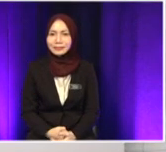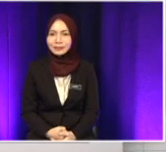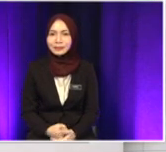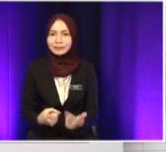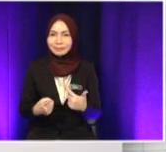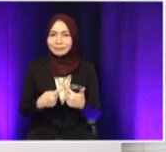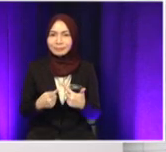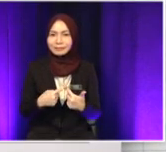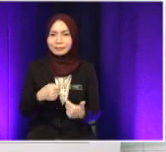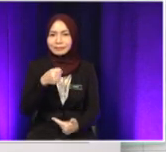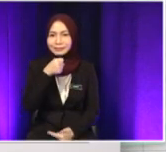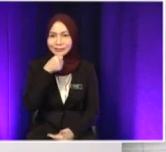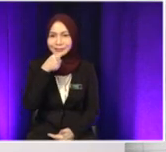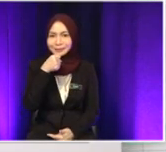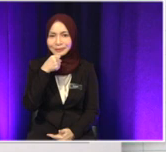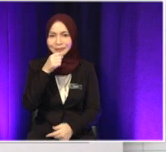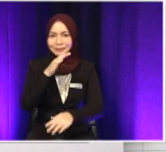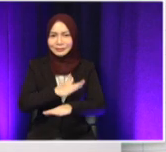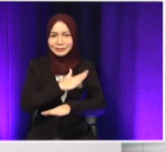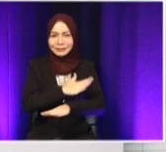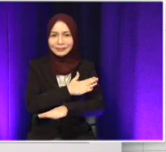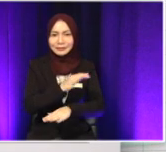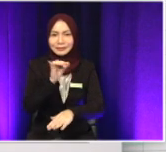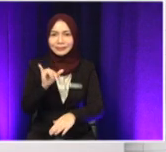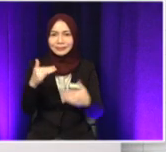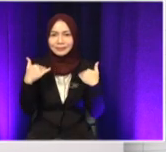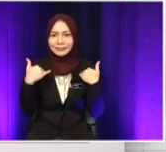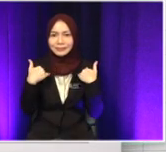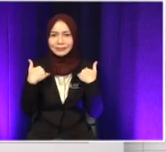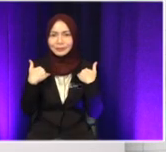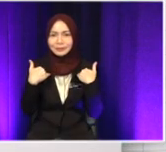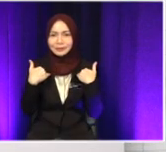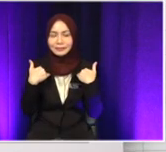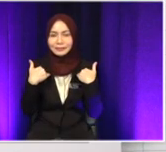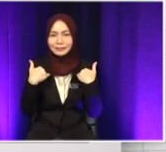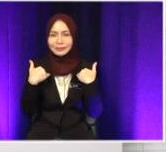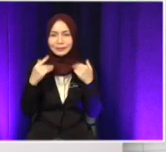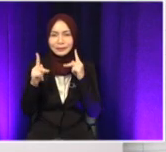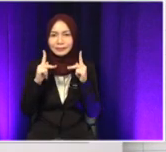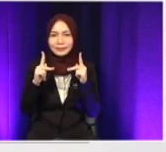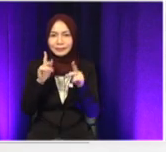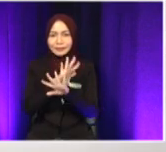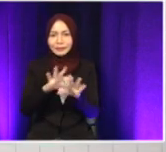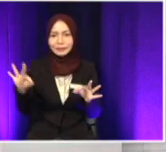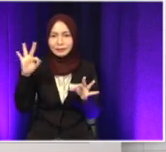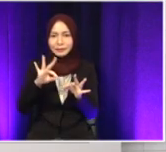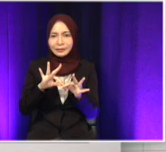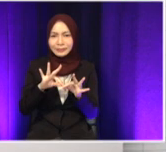lagu rock yang mempunyai seni kate yang tidak sesuai